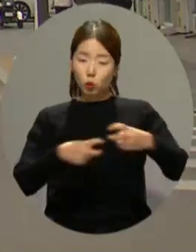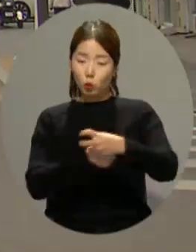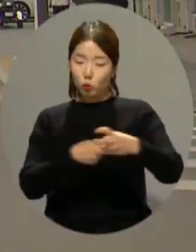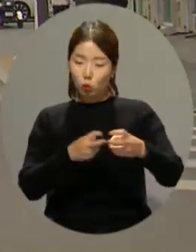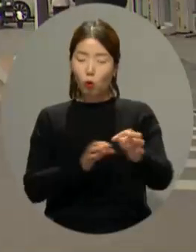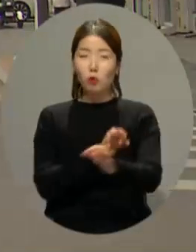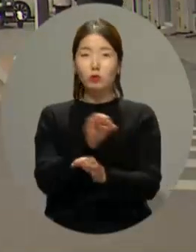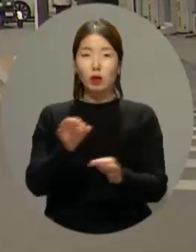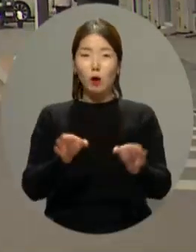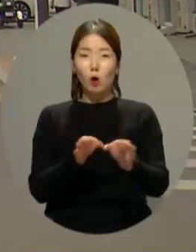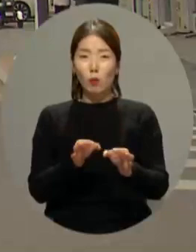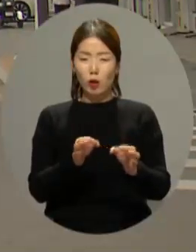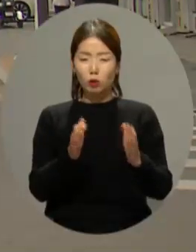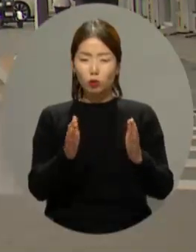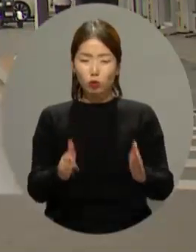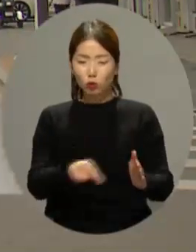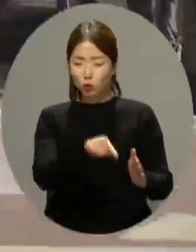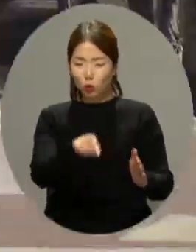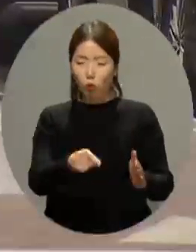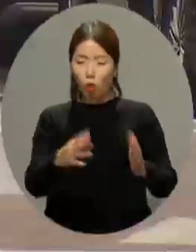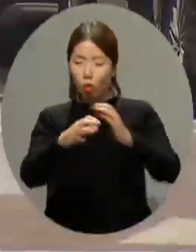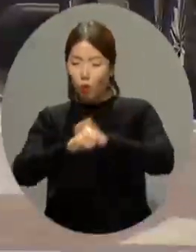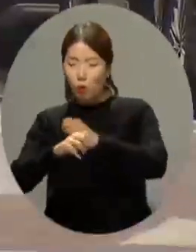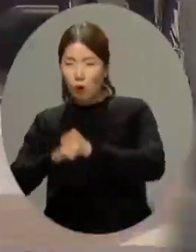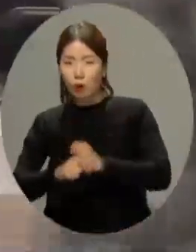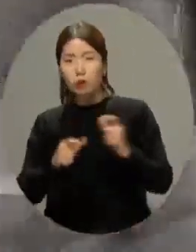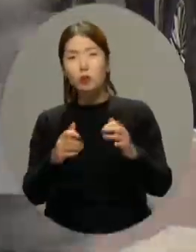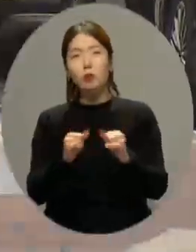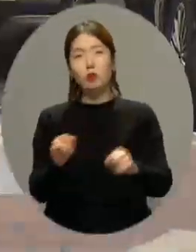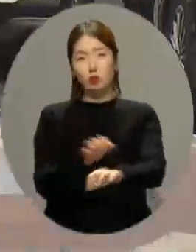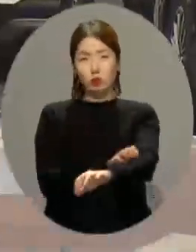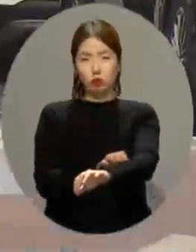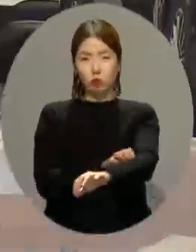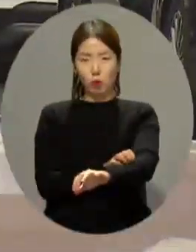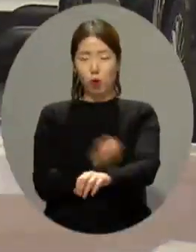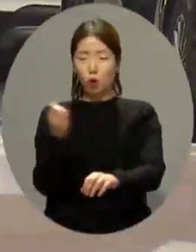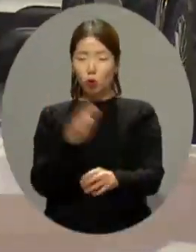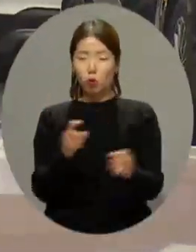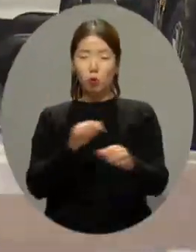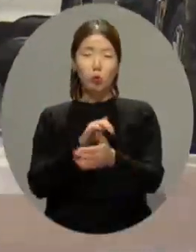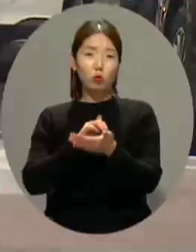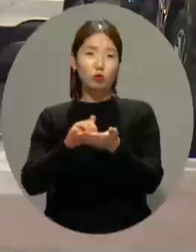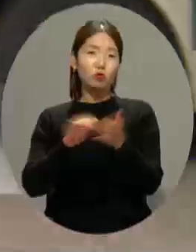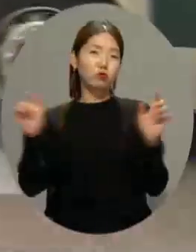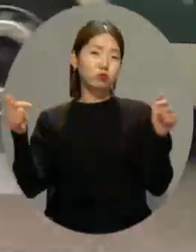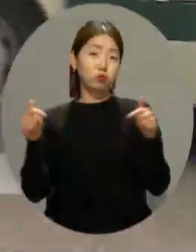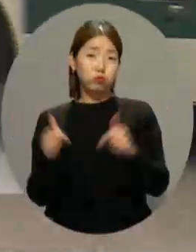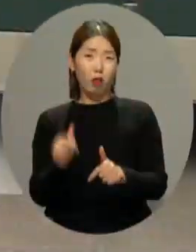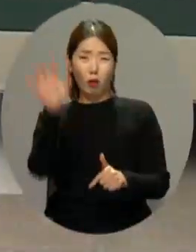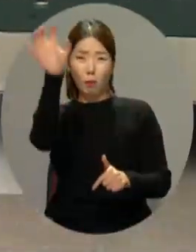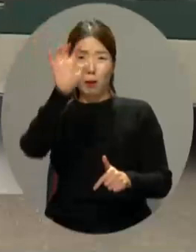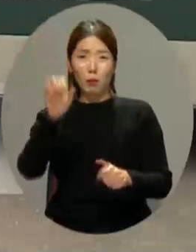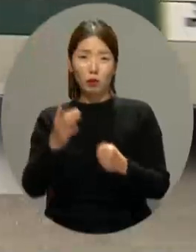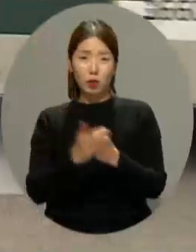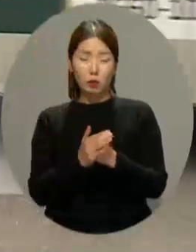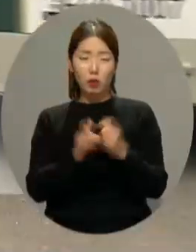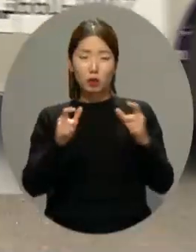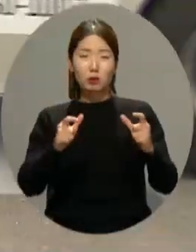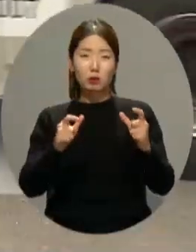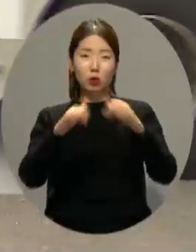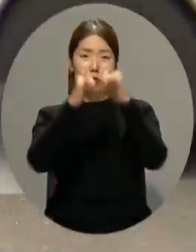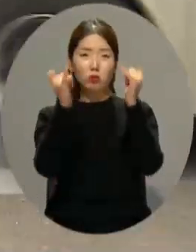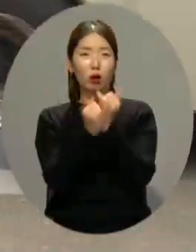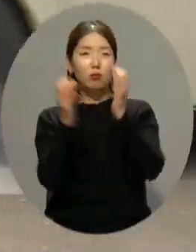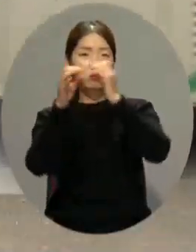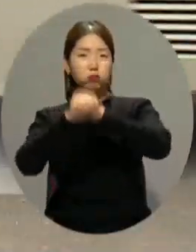교통과 상업의 거점이던 터미널에 폐업은 주민 불편으로 다시 인구감소로 악순환하면서 지역 소멸을 가속화할 수